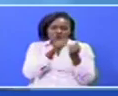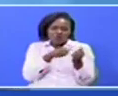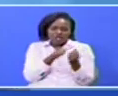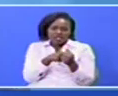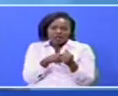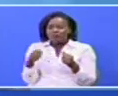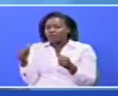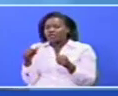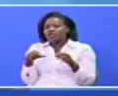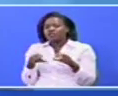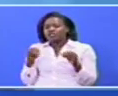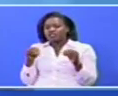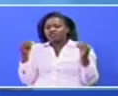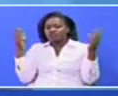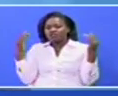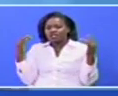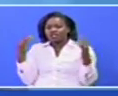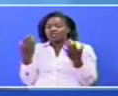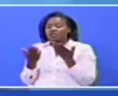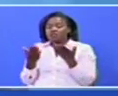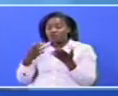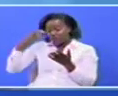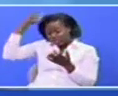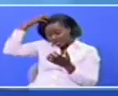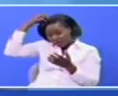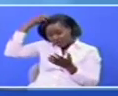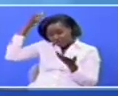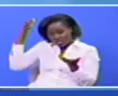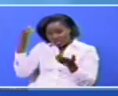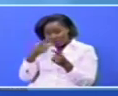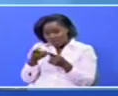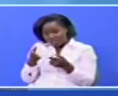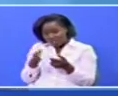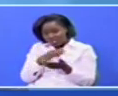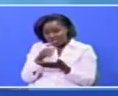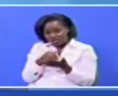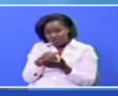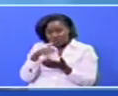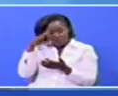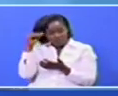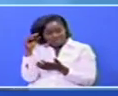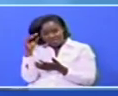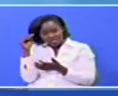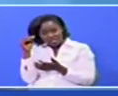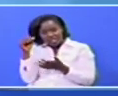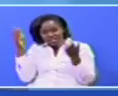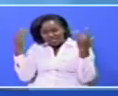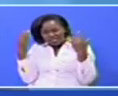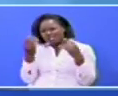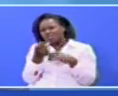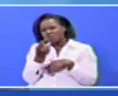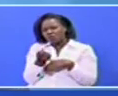mvua nyingi vile. Labda upande wa Lamu kidogo ndio zinapata pata, lakini huku katikati Mombasa haijanyesha mvua nyingi